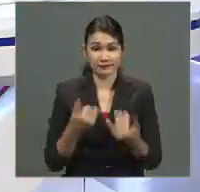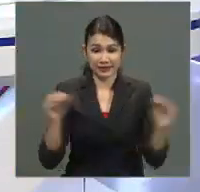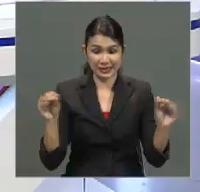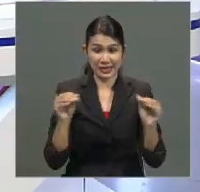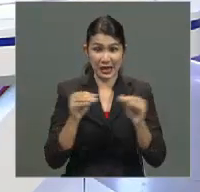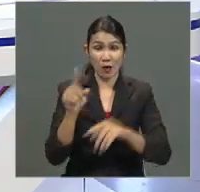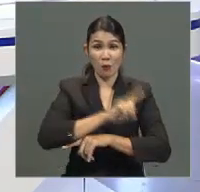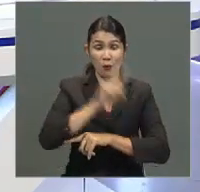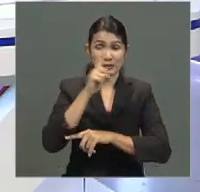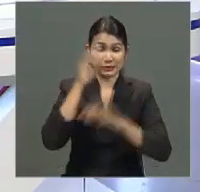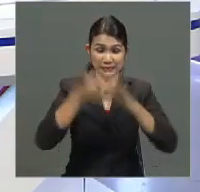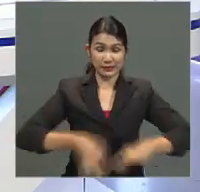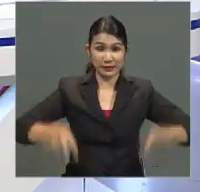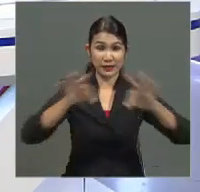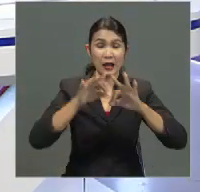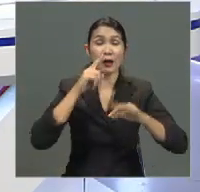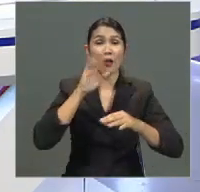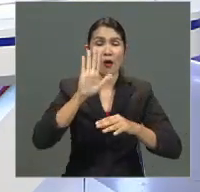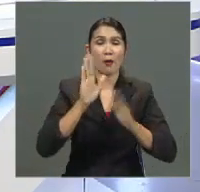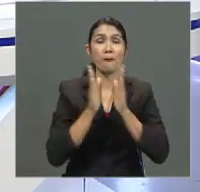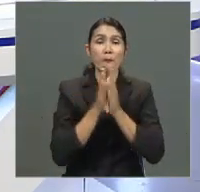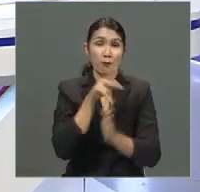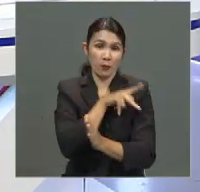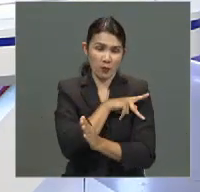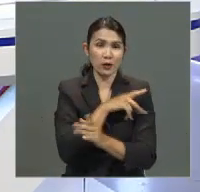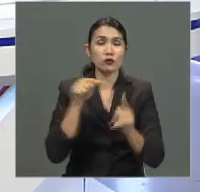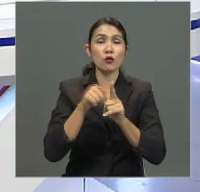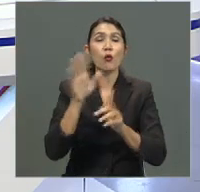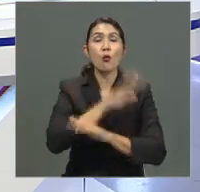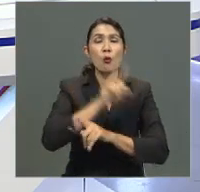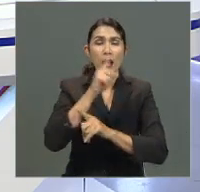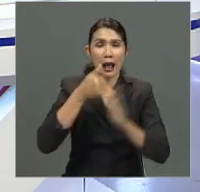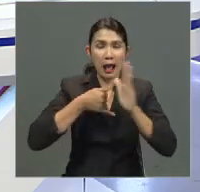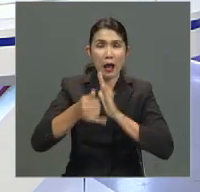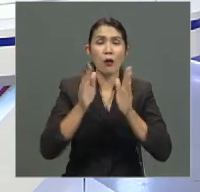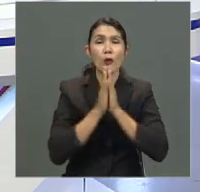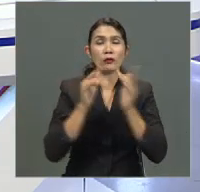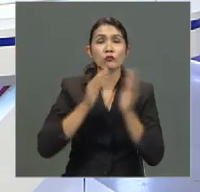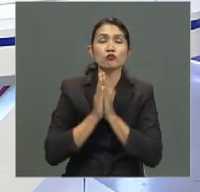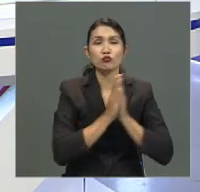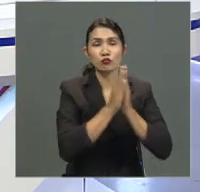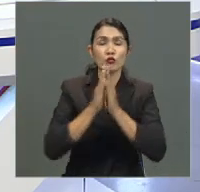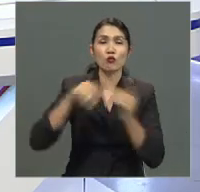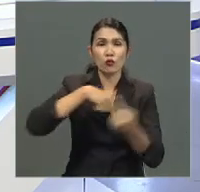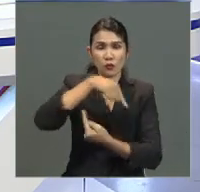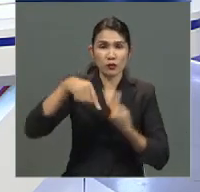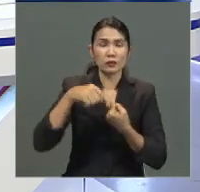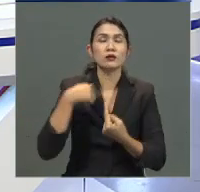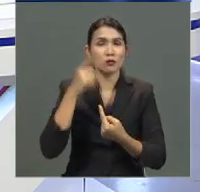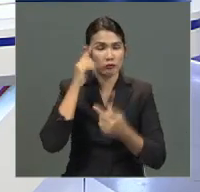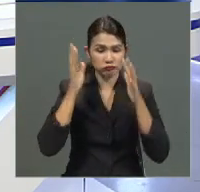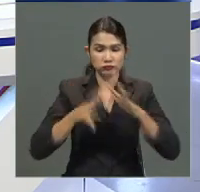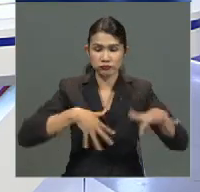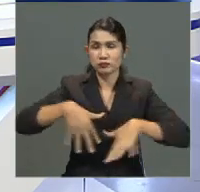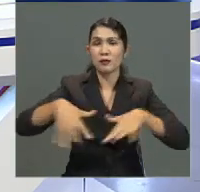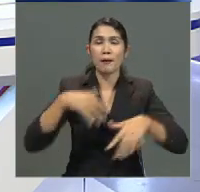ใกล้ถึงวันสำคัญทางพระพุทธศาสนาวันอาสาฬหบูชาและวันเข้าพรรษานะคะแน่นอนว่าพุทธศาสนิกชนก็จะไปร่วมกันทำบุญต